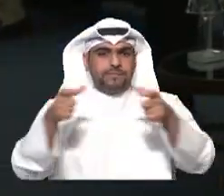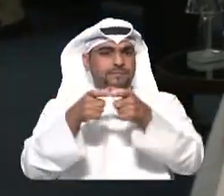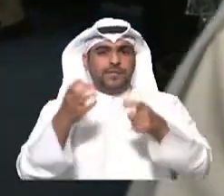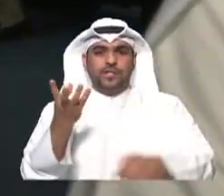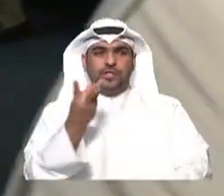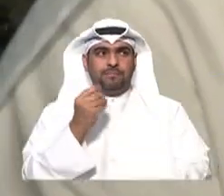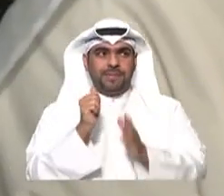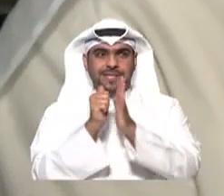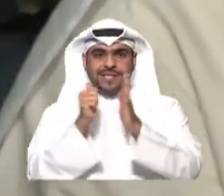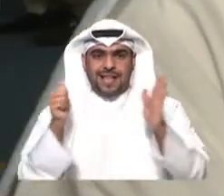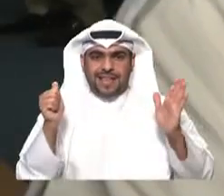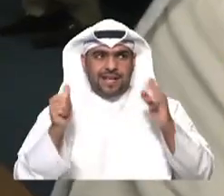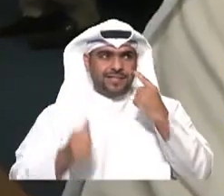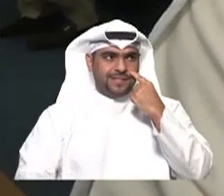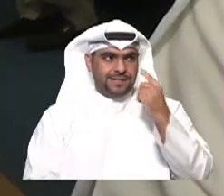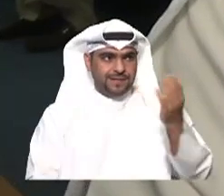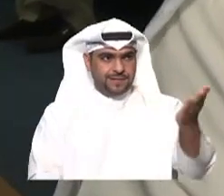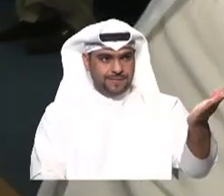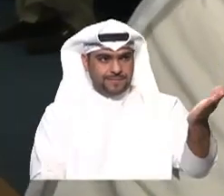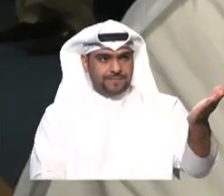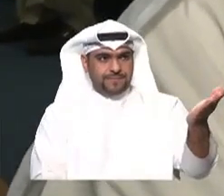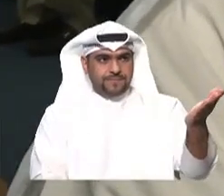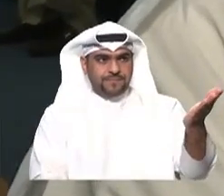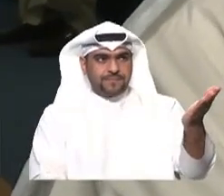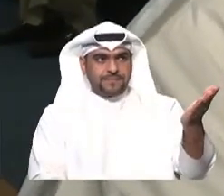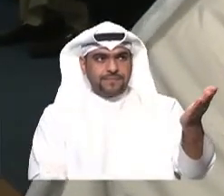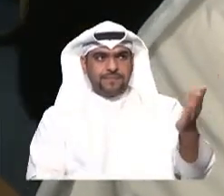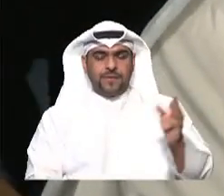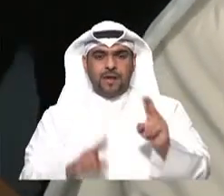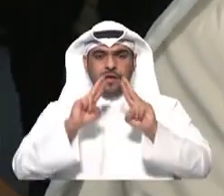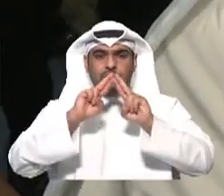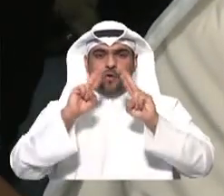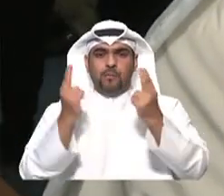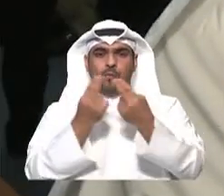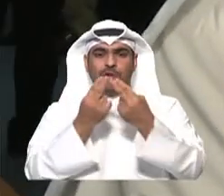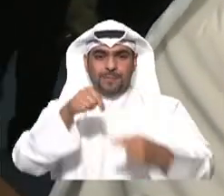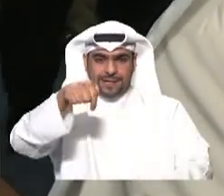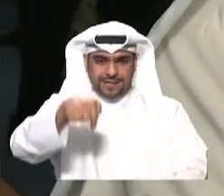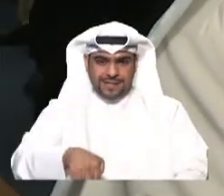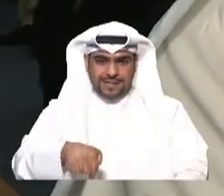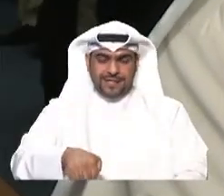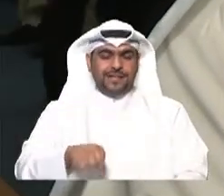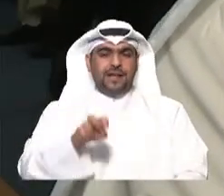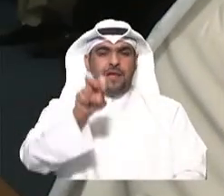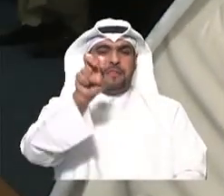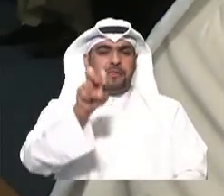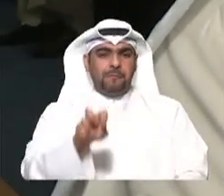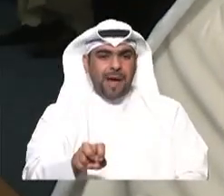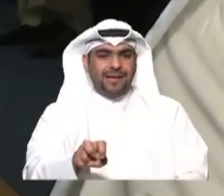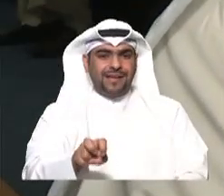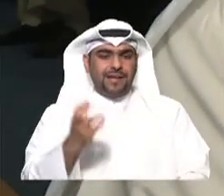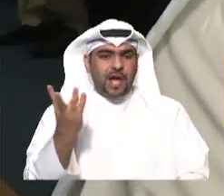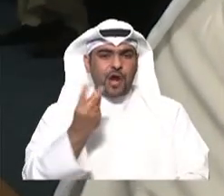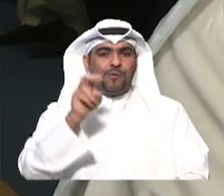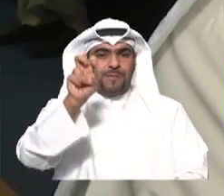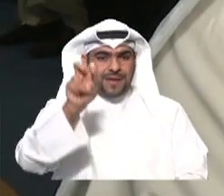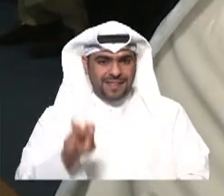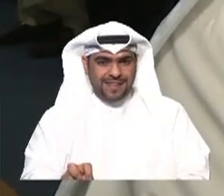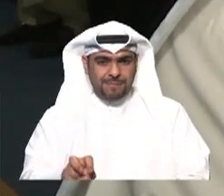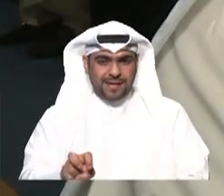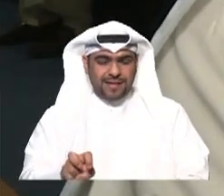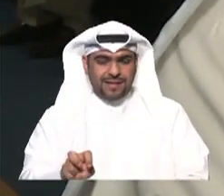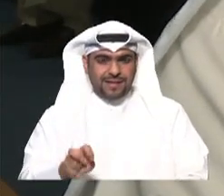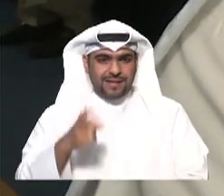المؤتمر السنوي الثامن ونحاول أن نبرز دور الشريعة الإسلامية والفقه الإسلامي المقارن في